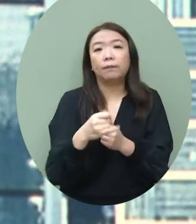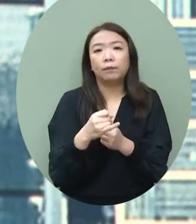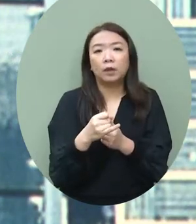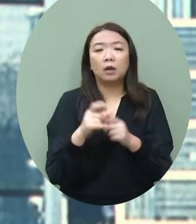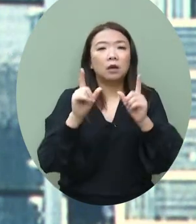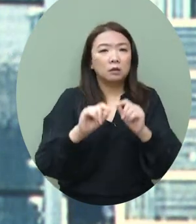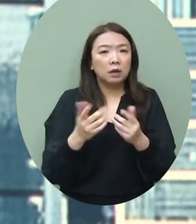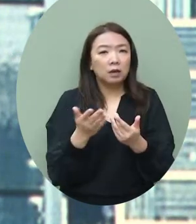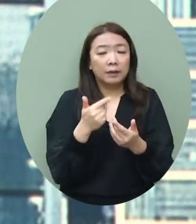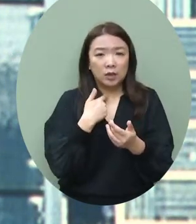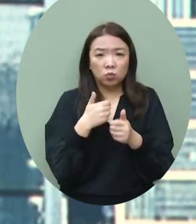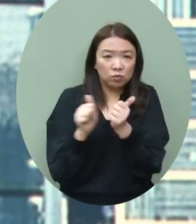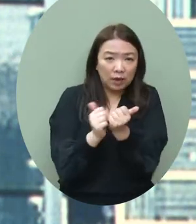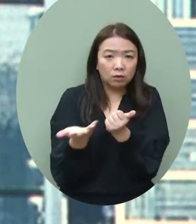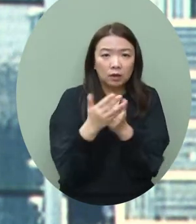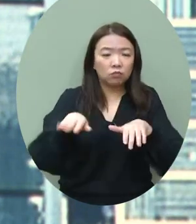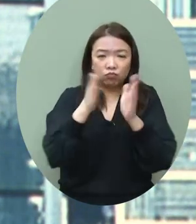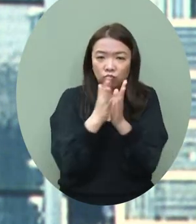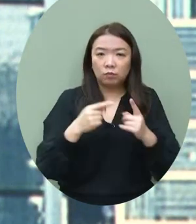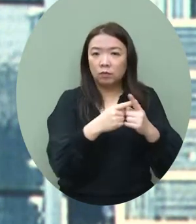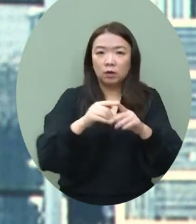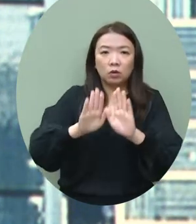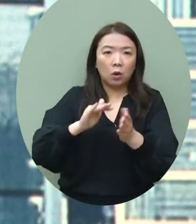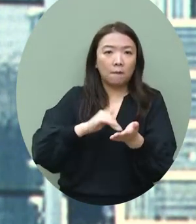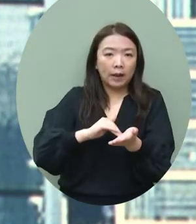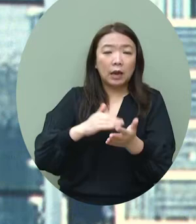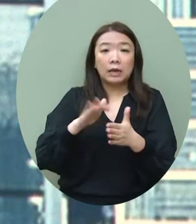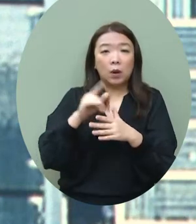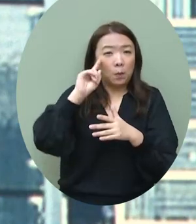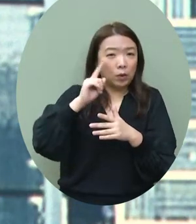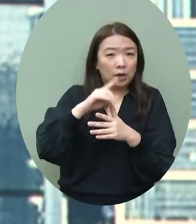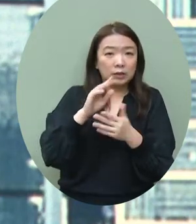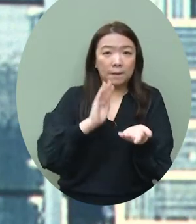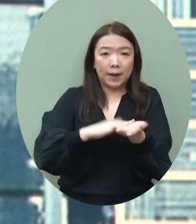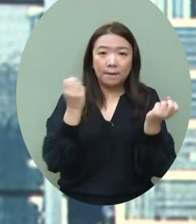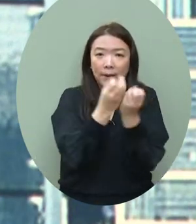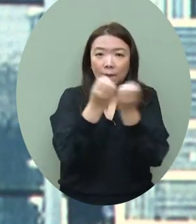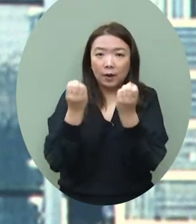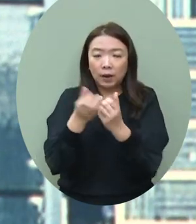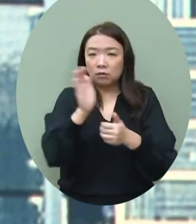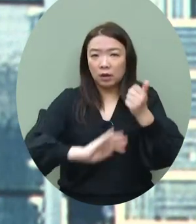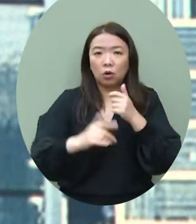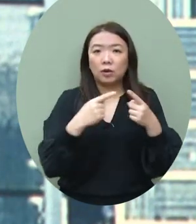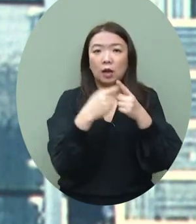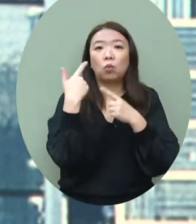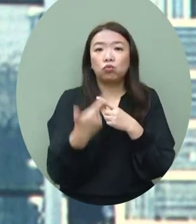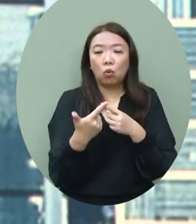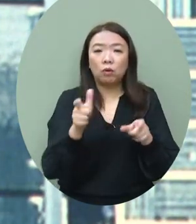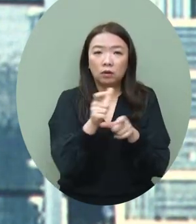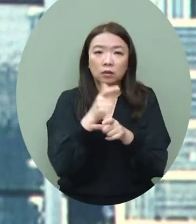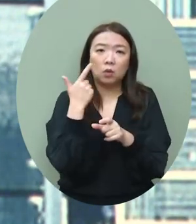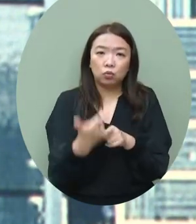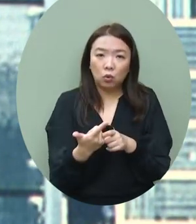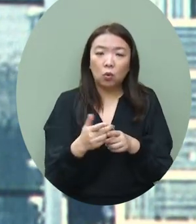抗疫啊嘛。因為每一次疫情爆發咧，影響嘅人都係好多，影響嘅經濟嘅活動亦都好多嚇，